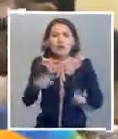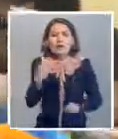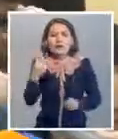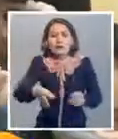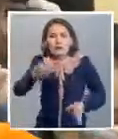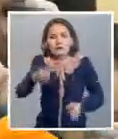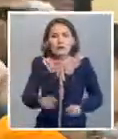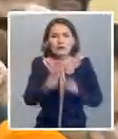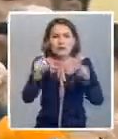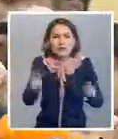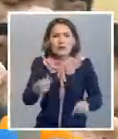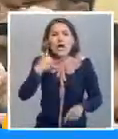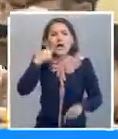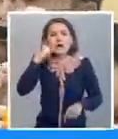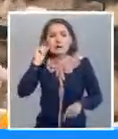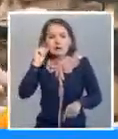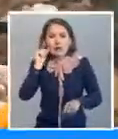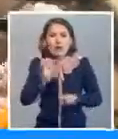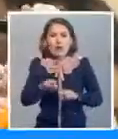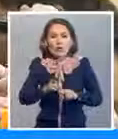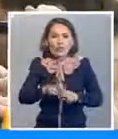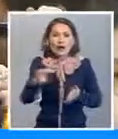іс қозғалды. Ол кеше қылмыстық іс